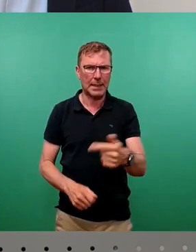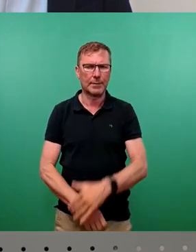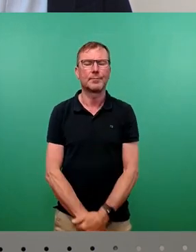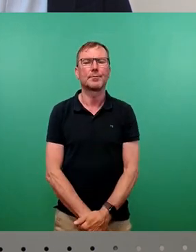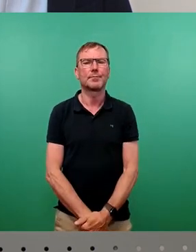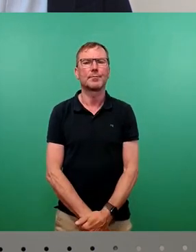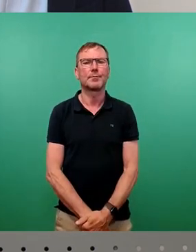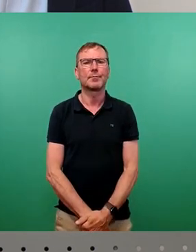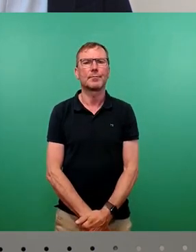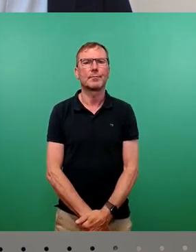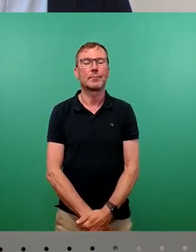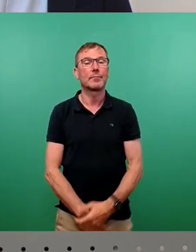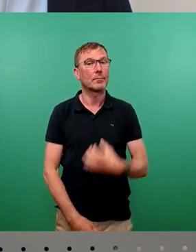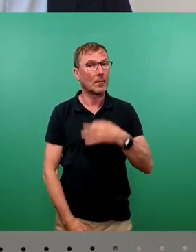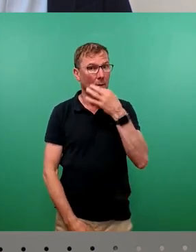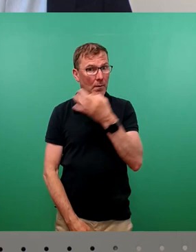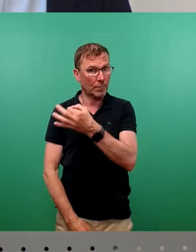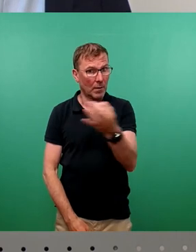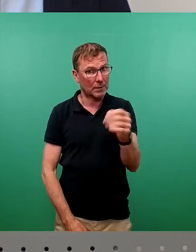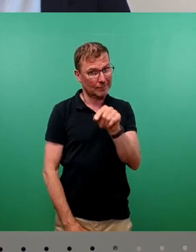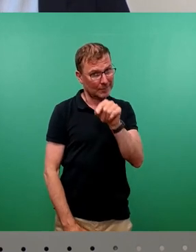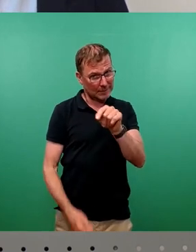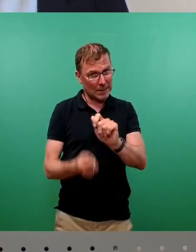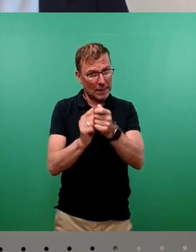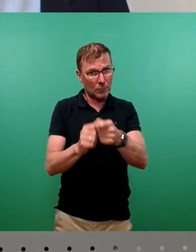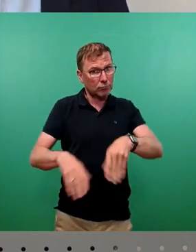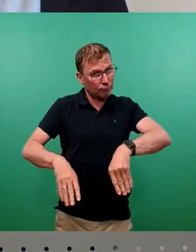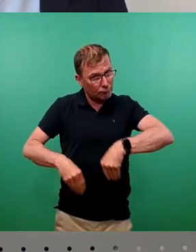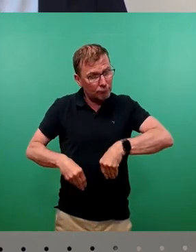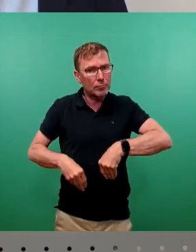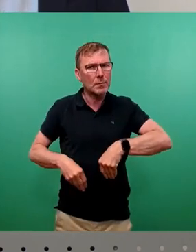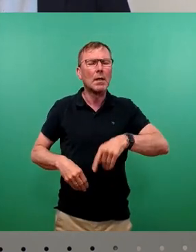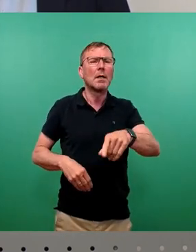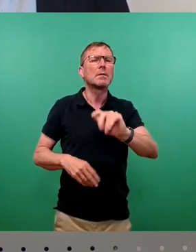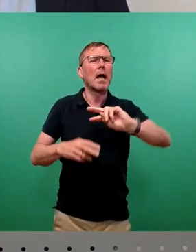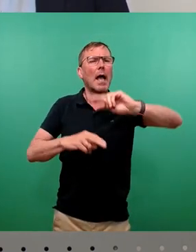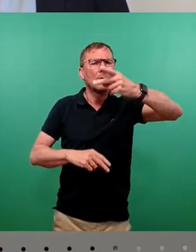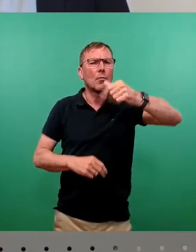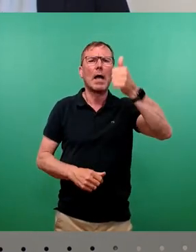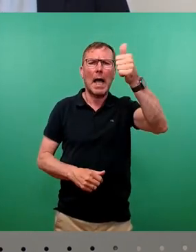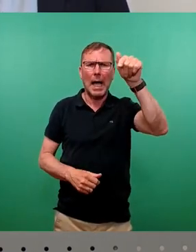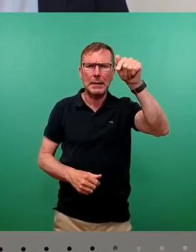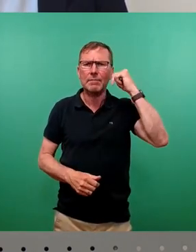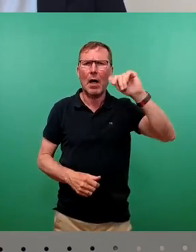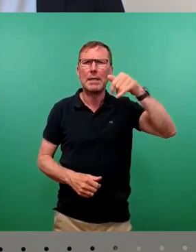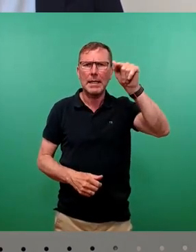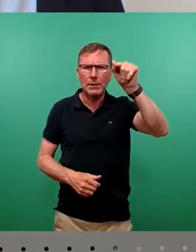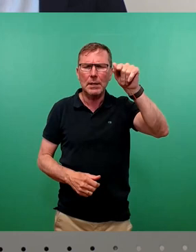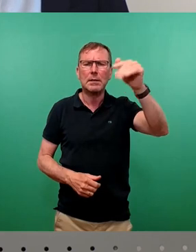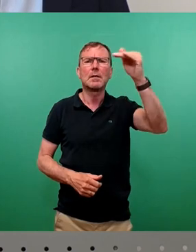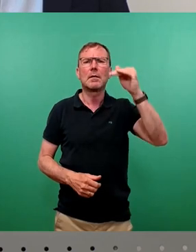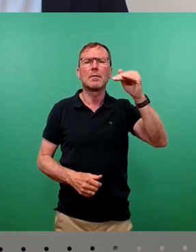Ich darf fragen, wer diesem folgen möchte. Also ich wiederhole es nochmal. Änderung 1, Frau Jenichen,